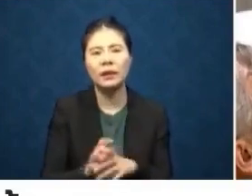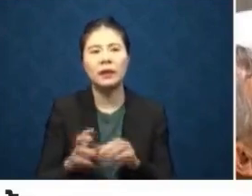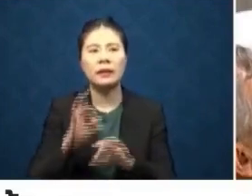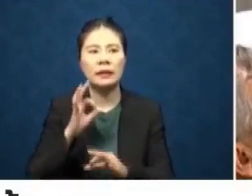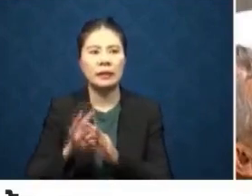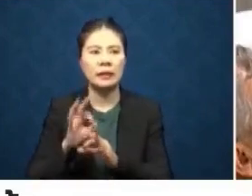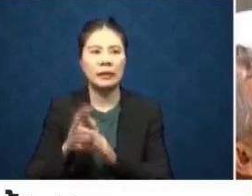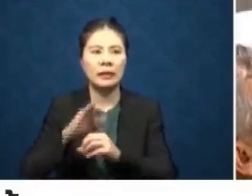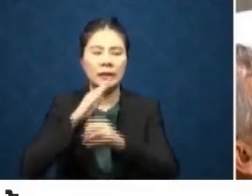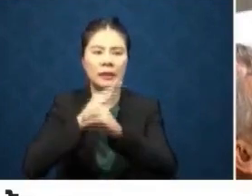อ๋อโอเคฮะ